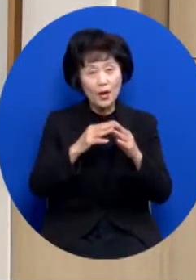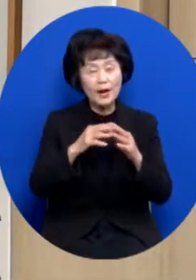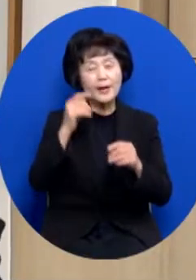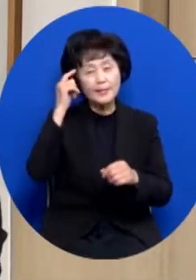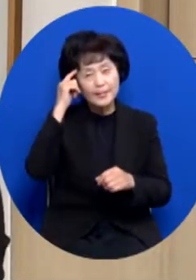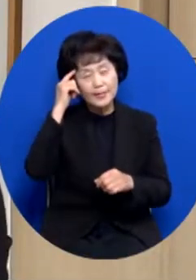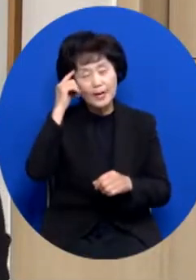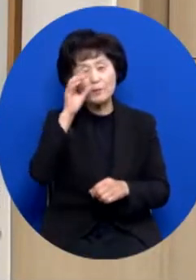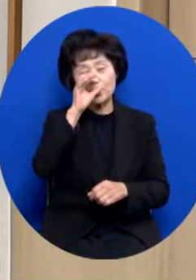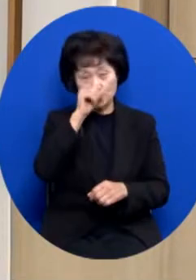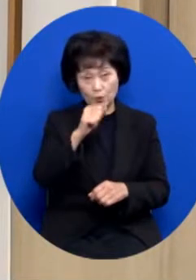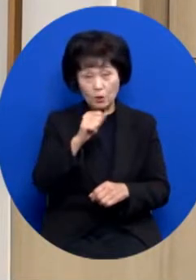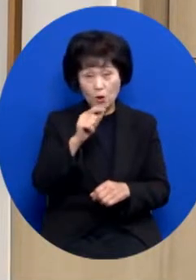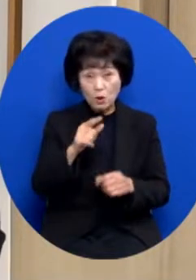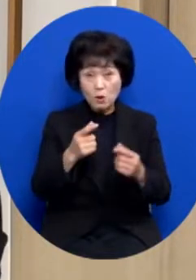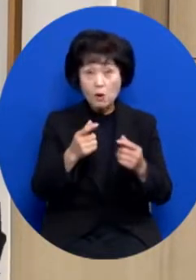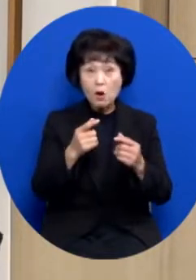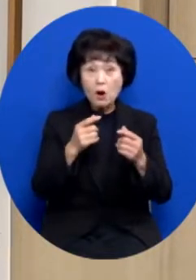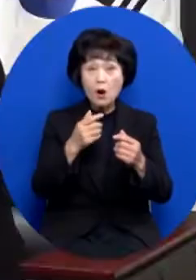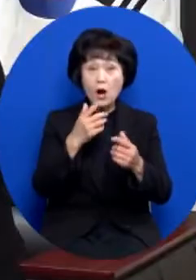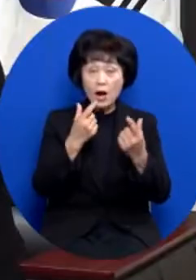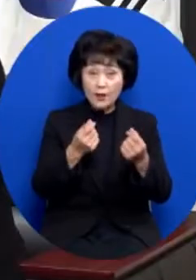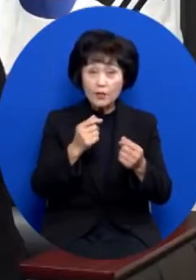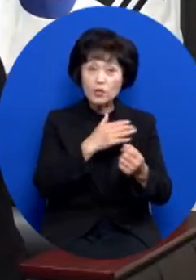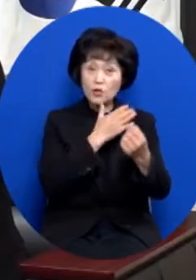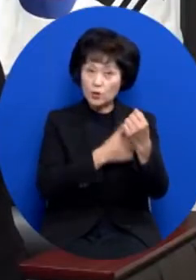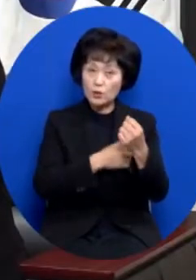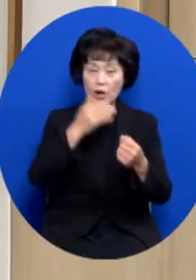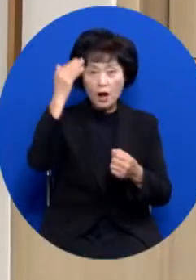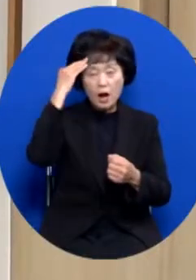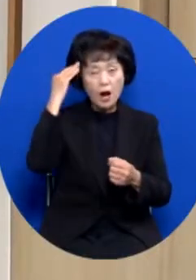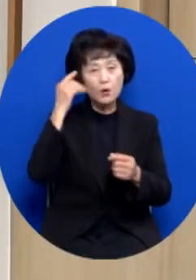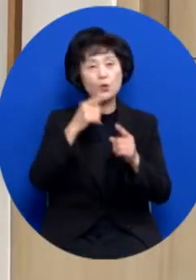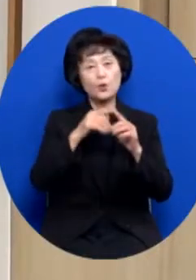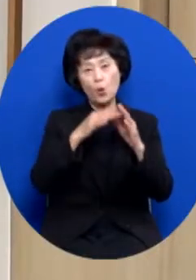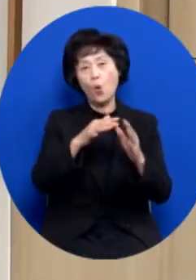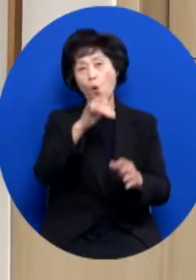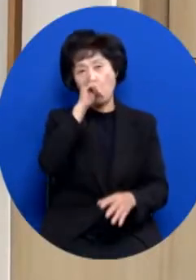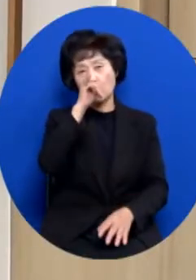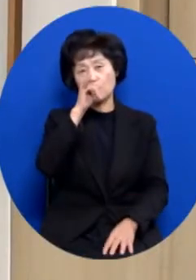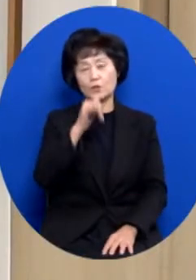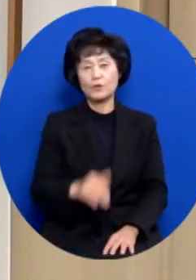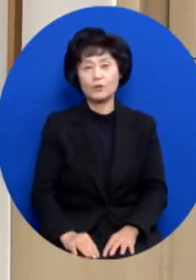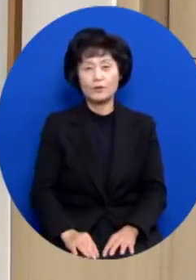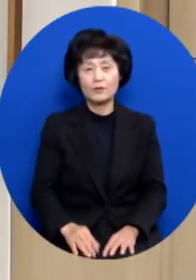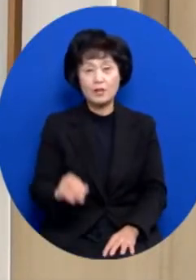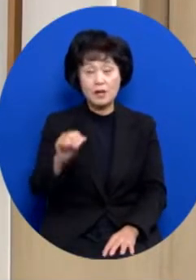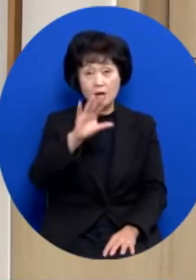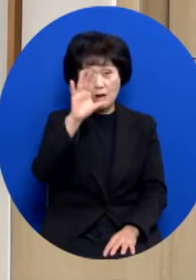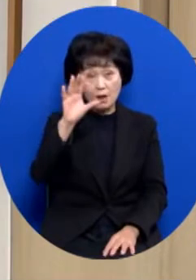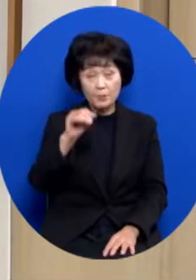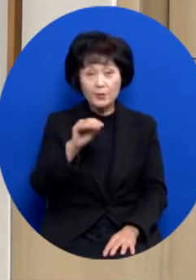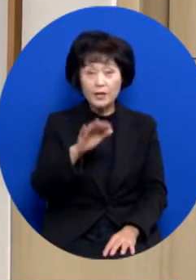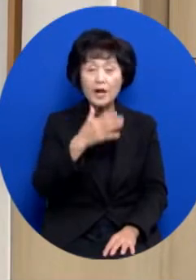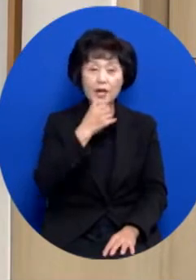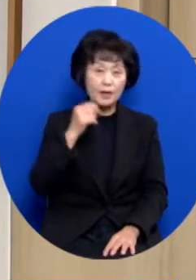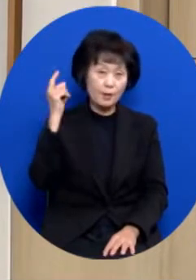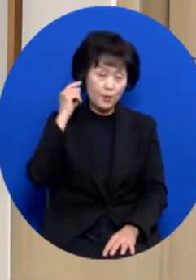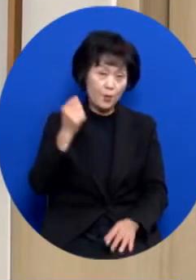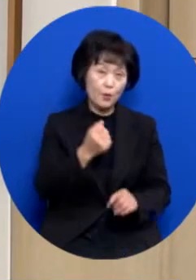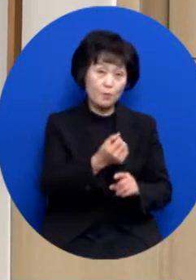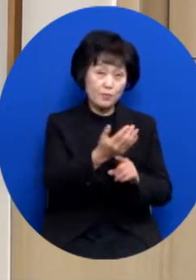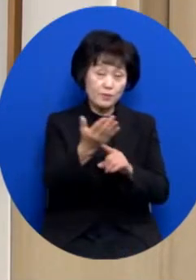그럴만한 능력이 한국교회는 있다라고 말씀드리고 싶습니다 그동안이 아프리카를 대상으로 복음을 전하는